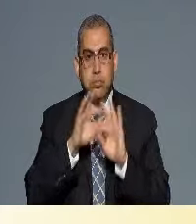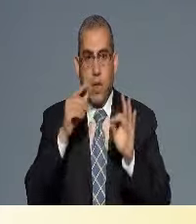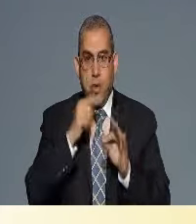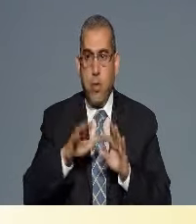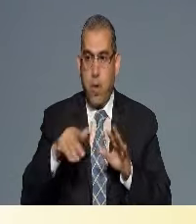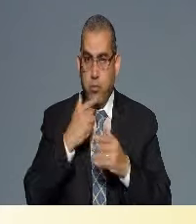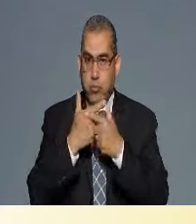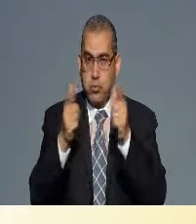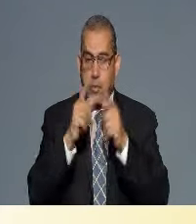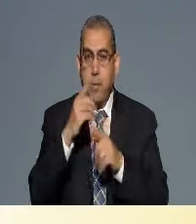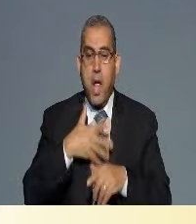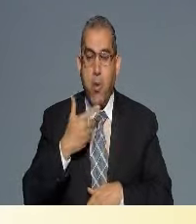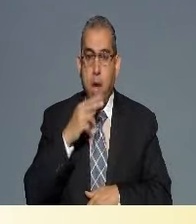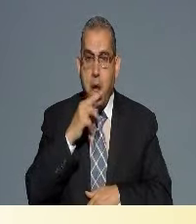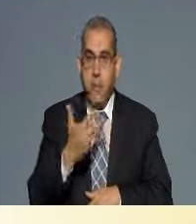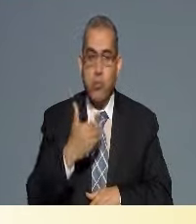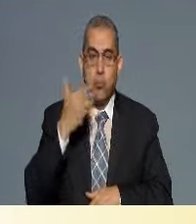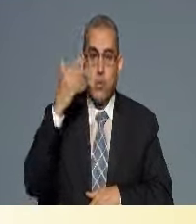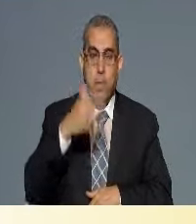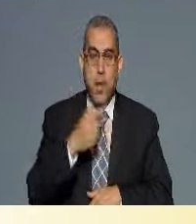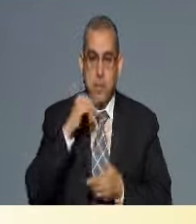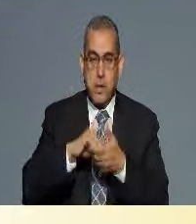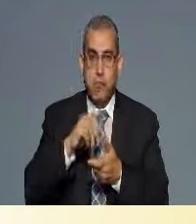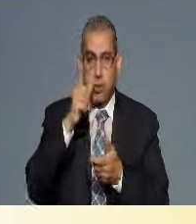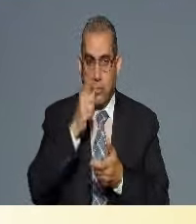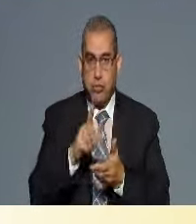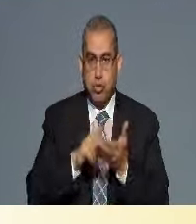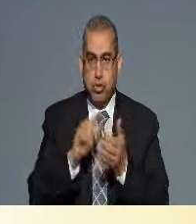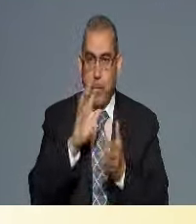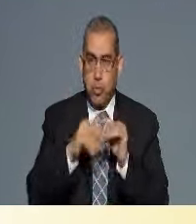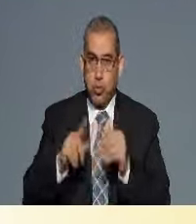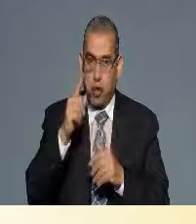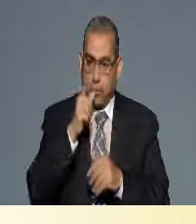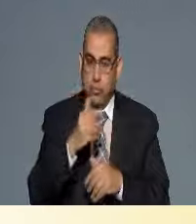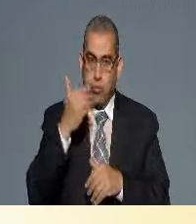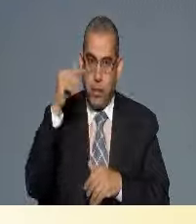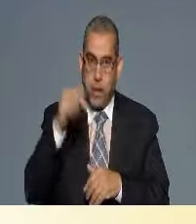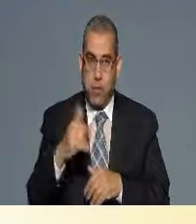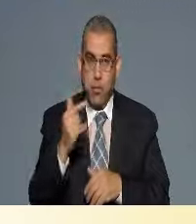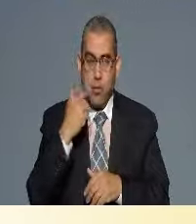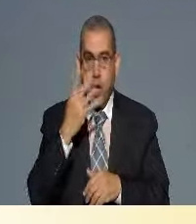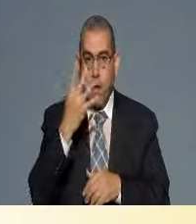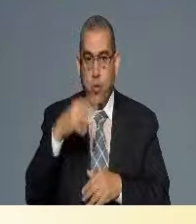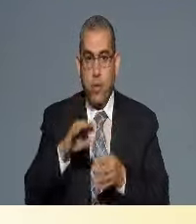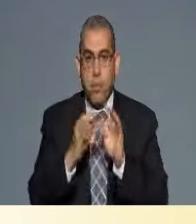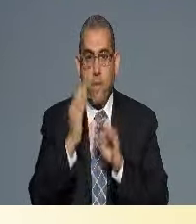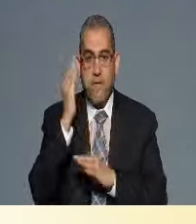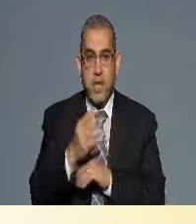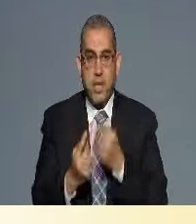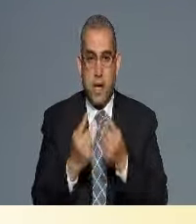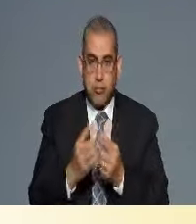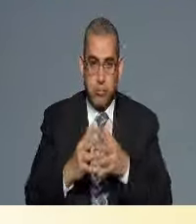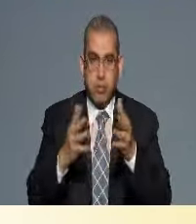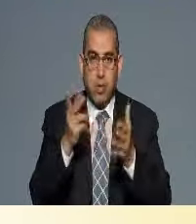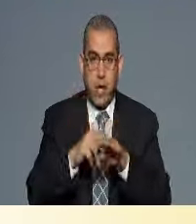بنتكلم على المستقبل اللي بنوعد سيادتك بيه يا فندم وبنوعد الشعب المصري بيه. بنتكلم على 4.5 مليون فدان استصلاح، بنتكلم